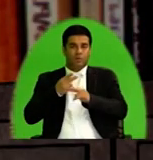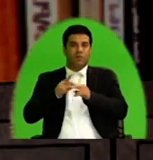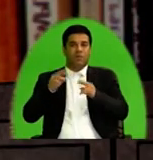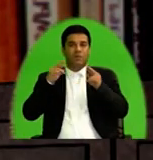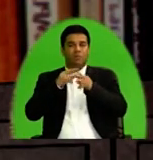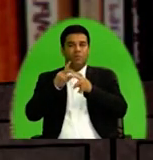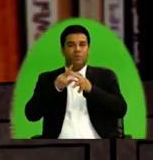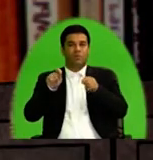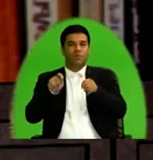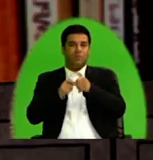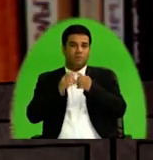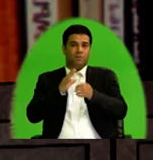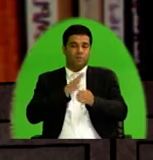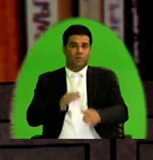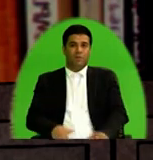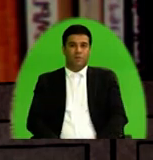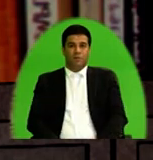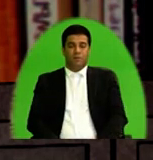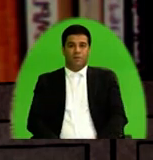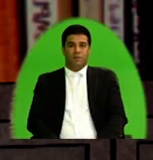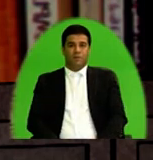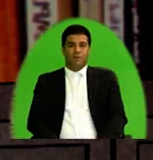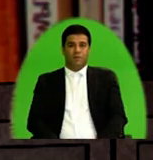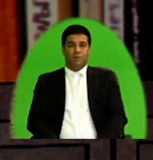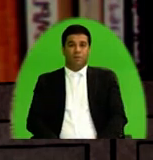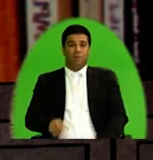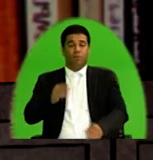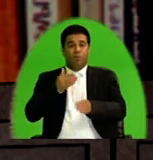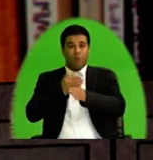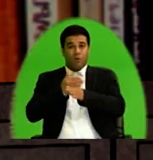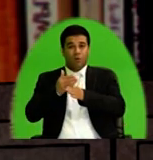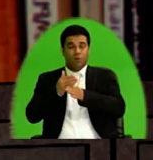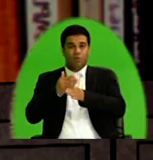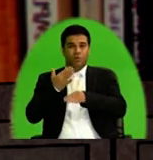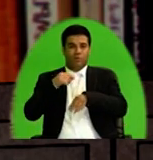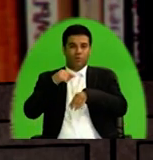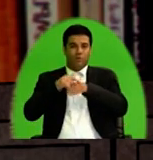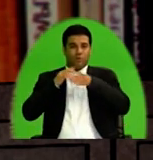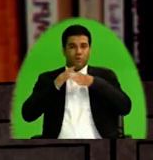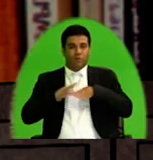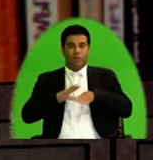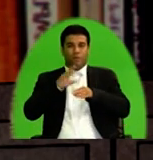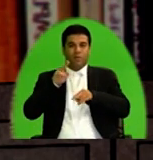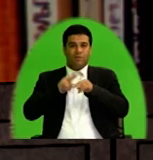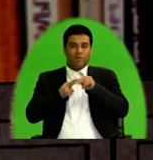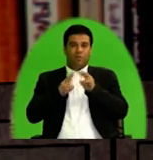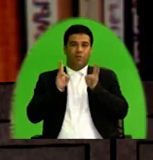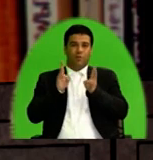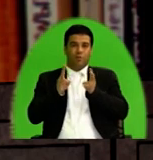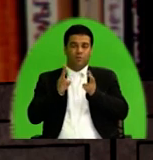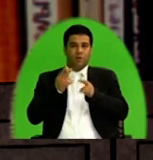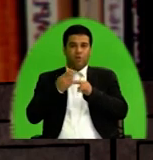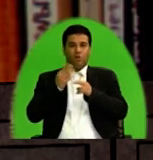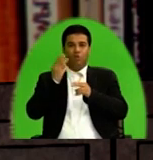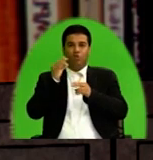момент того, как ребенок совершил определенный поступок. Позже, когда чувства улягутся, когда уже